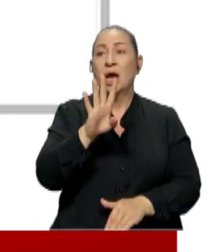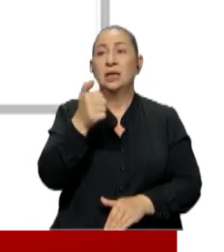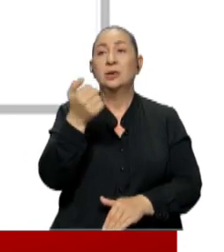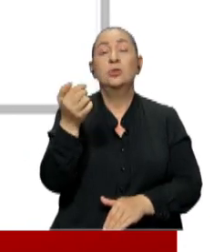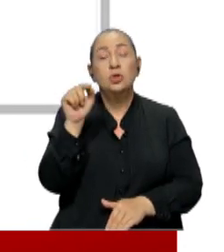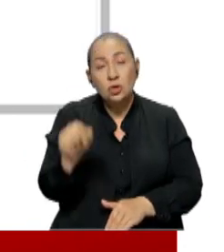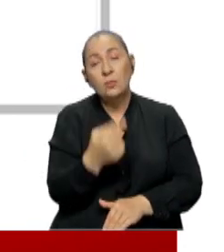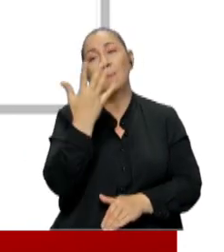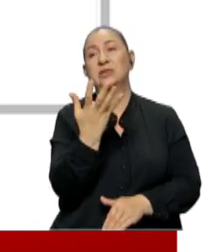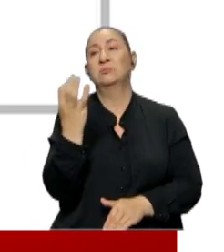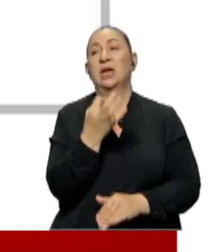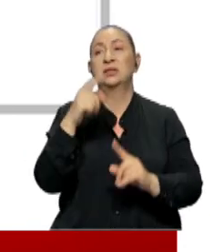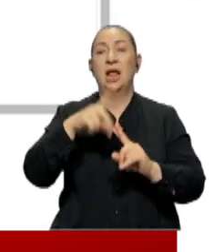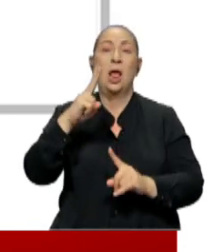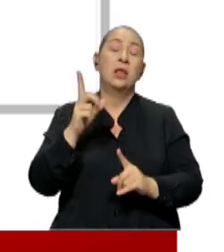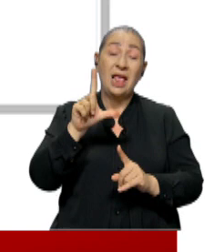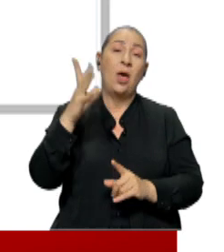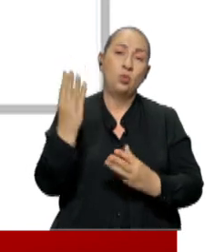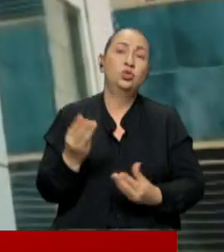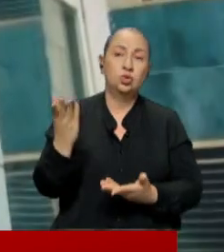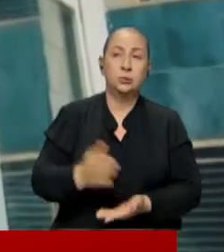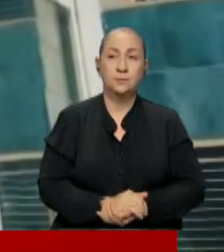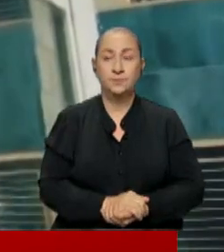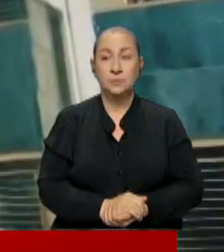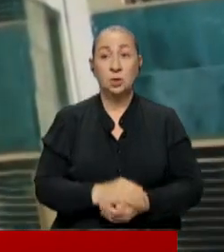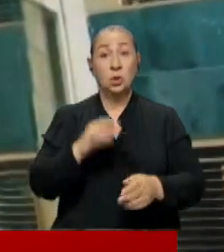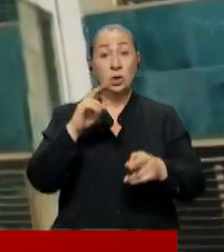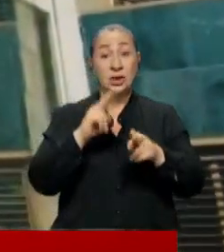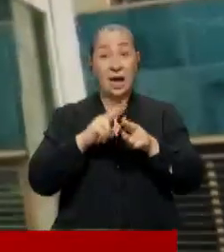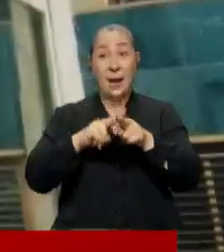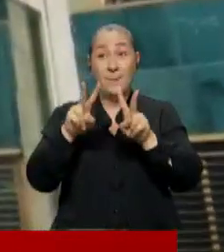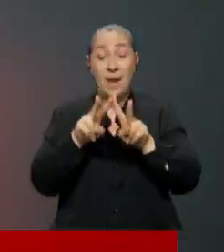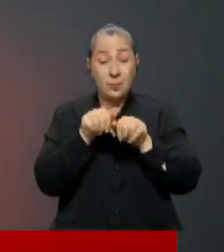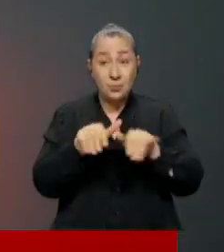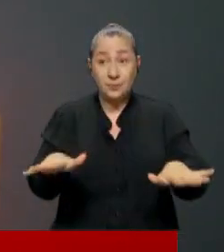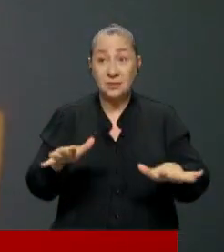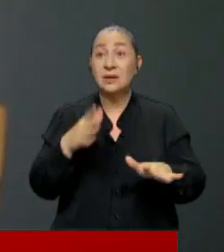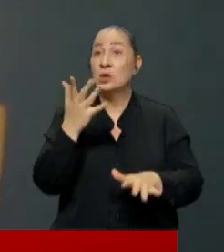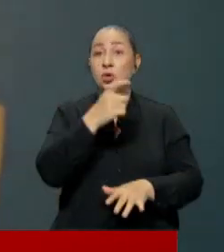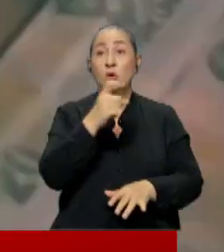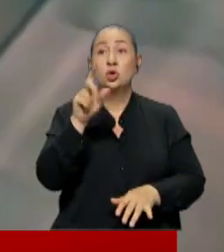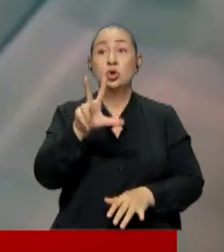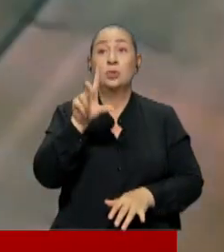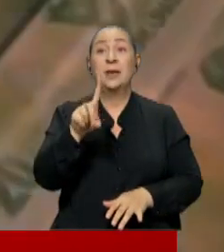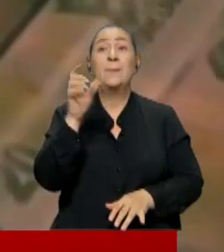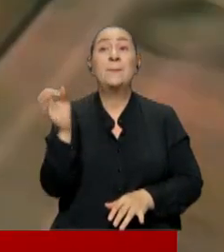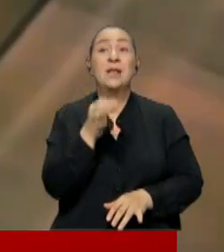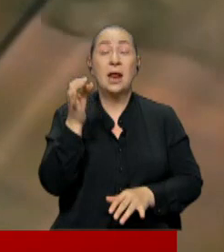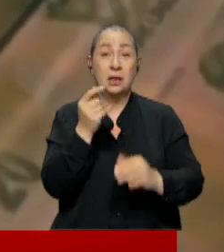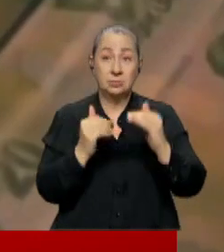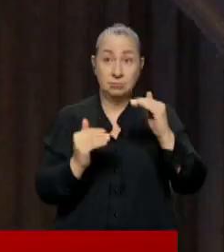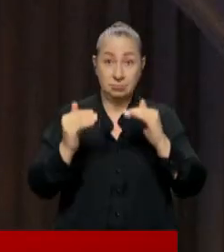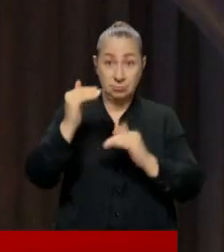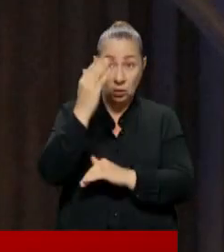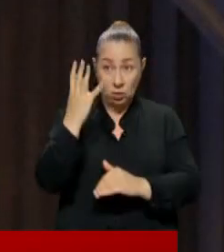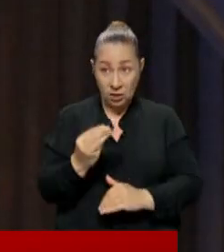246.5 milyar TL'ye ulaşmıştır. Kur korumalı mevduat programında 931 milyar liraya